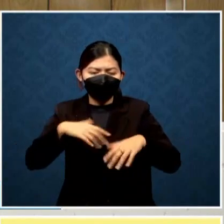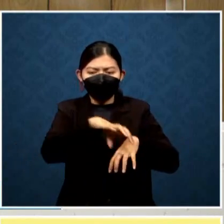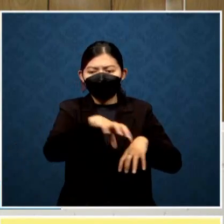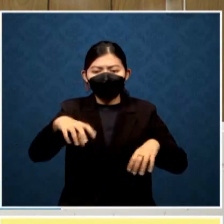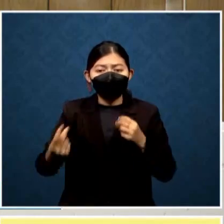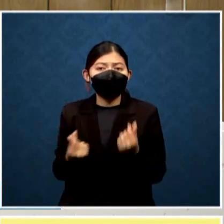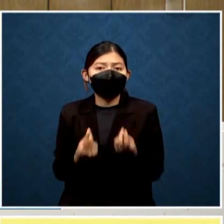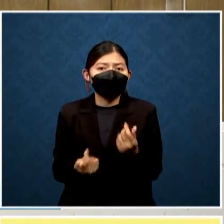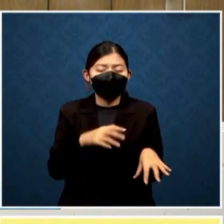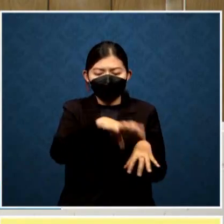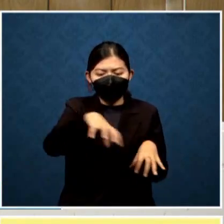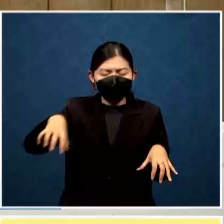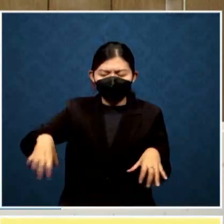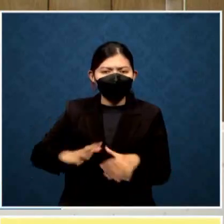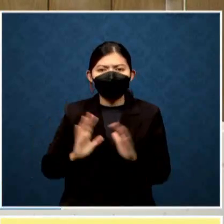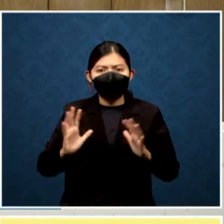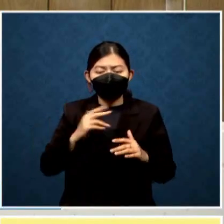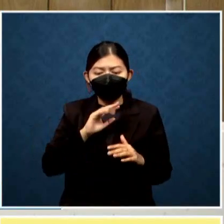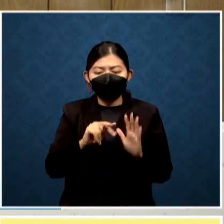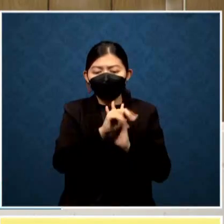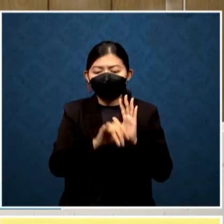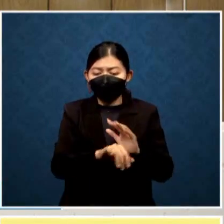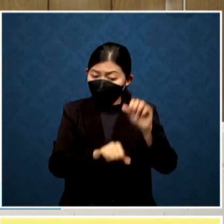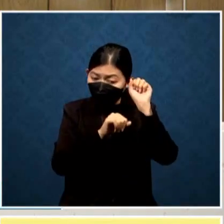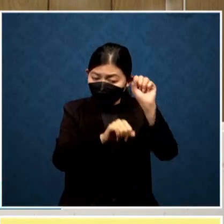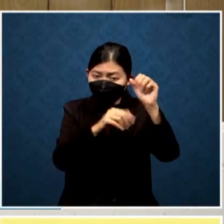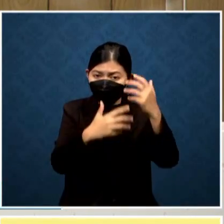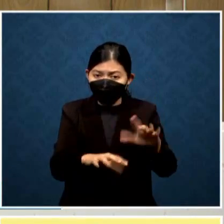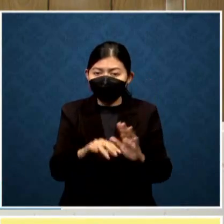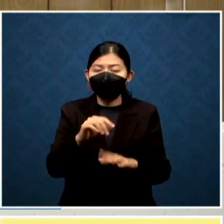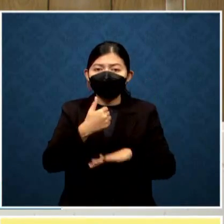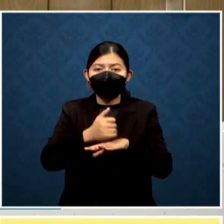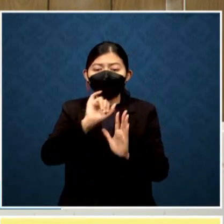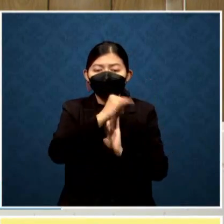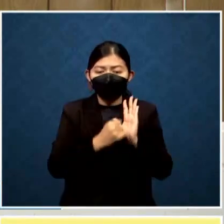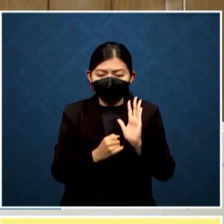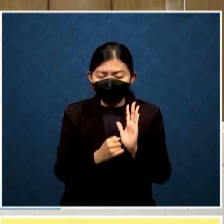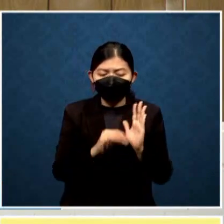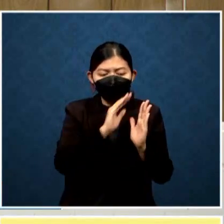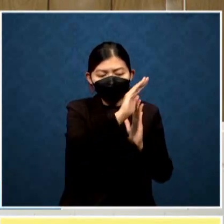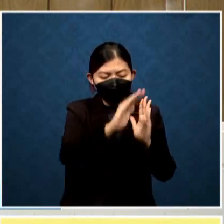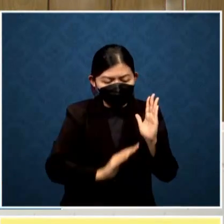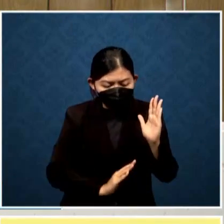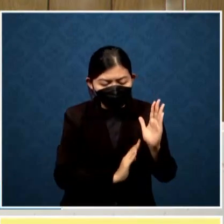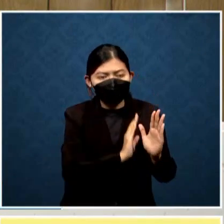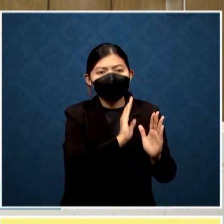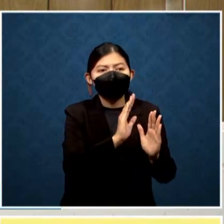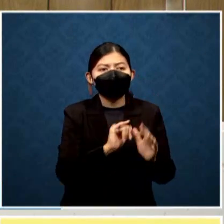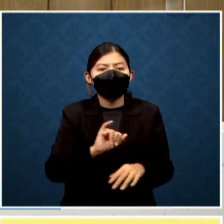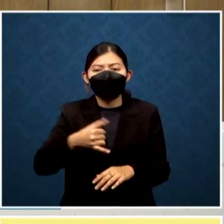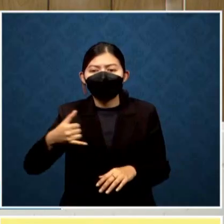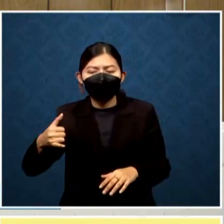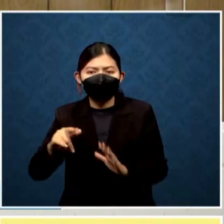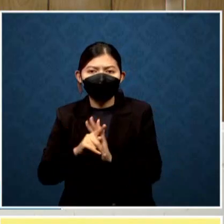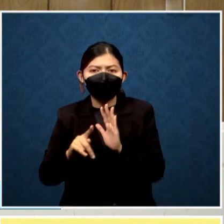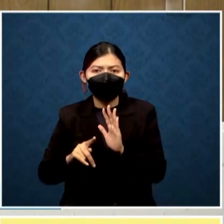ครับเมื่อผมสั่งนโยบายออกไปเนี่ยผู้ว่าการจังหวัดแต่ละแห่งนี้ก็จะแน่ๆเลยบางแห่งก็จะเข้มงวด